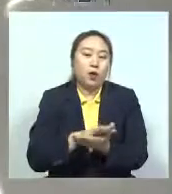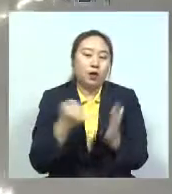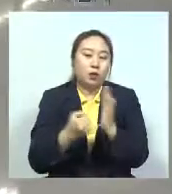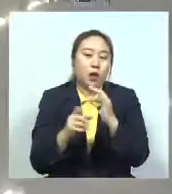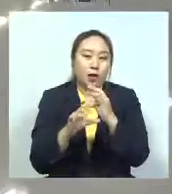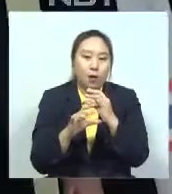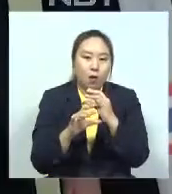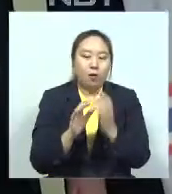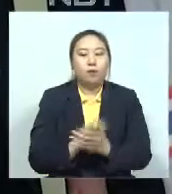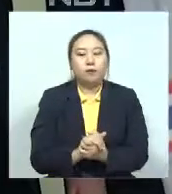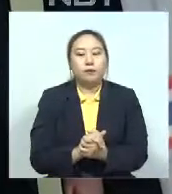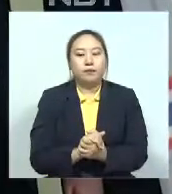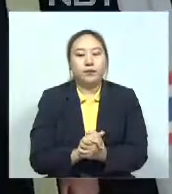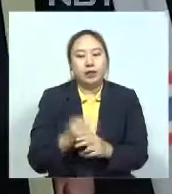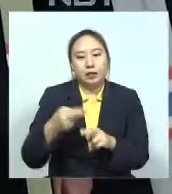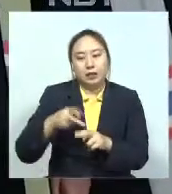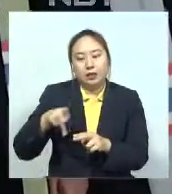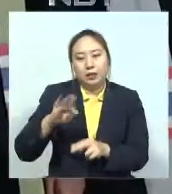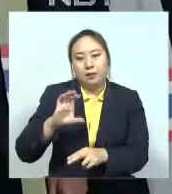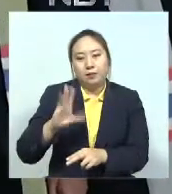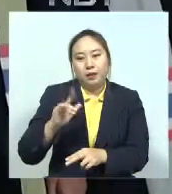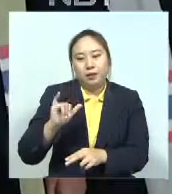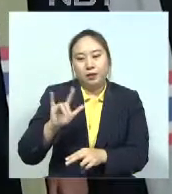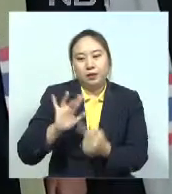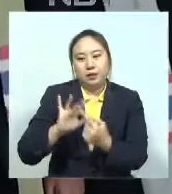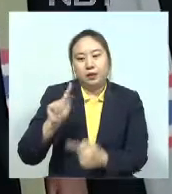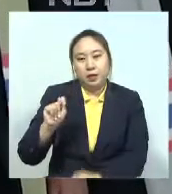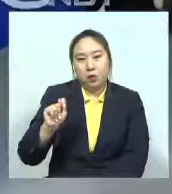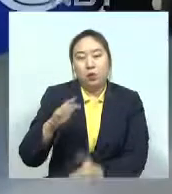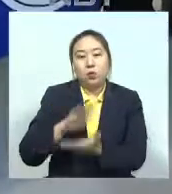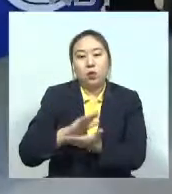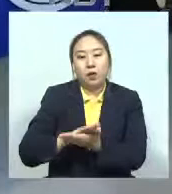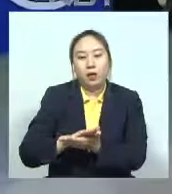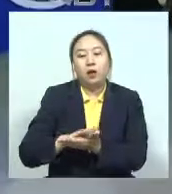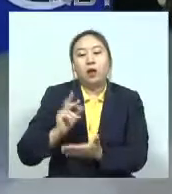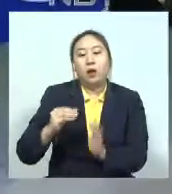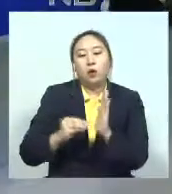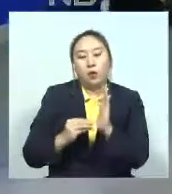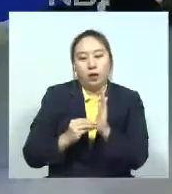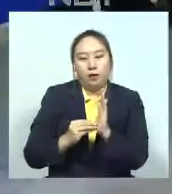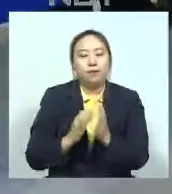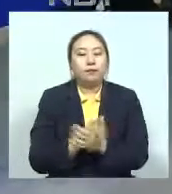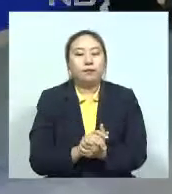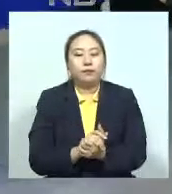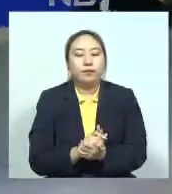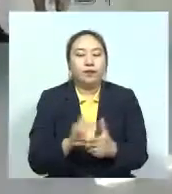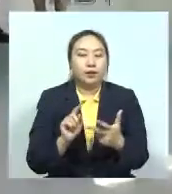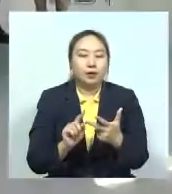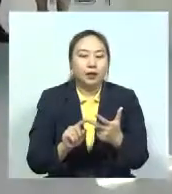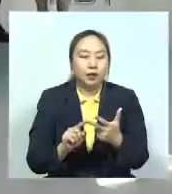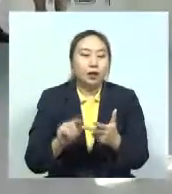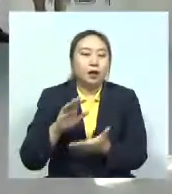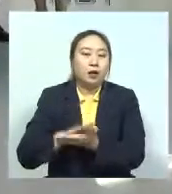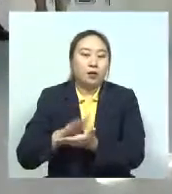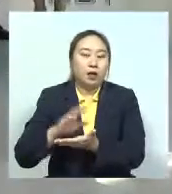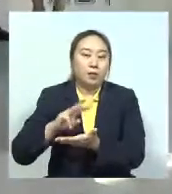จังหวัดระยองนายพิชยุทธ์แสงรุ่งคงคาโรงเรียนกรุงเทพคริสเตียนวิทยาลัยนายประพลละเพศโร